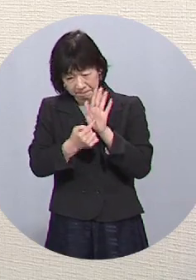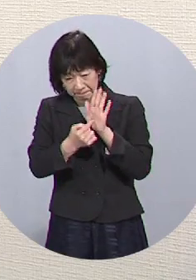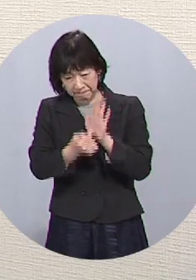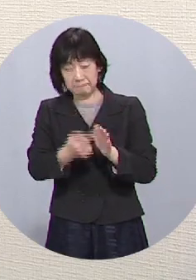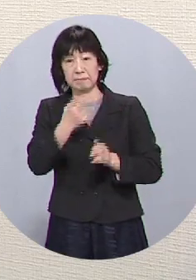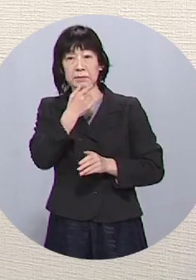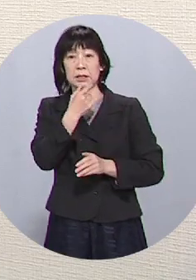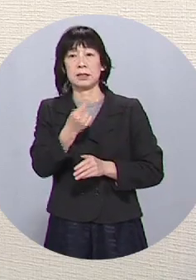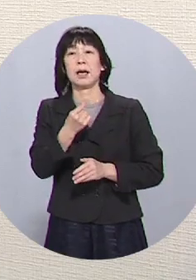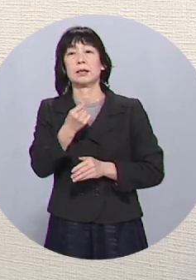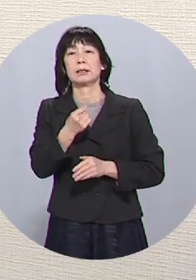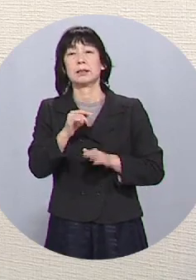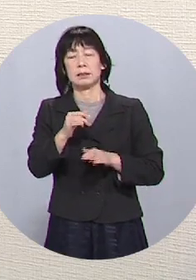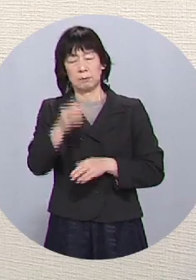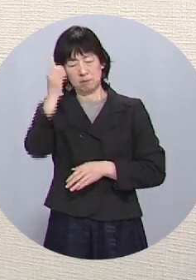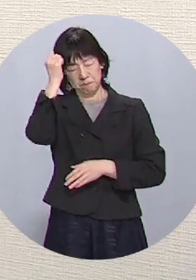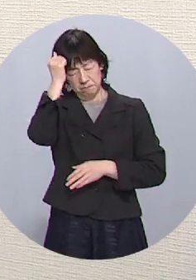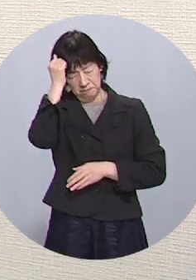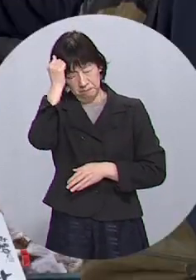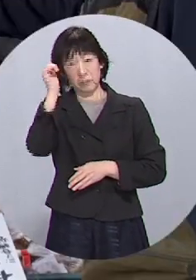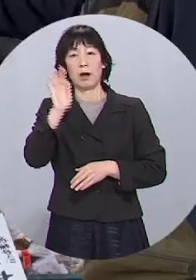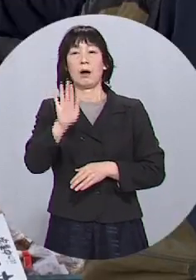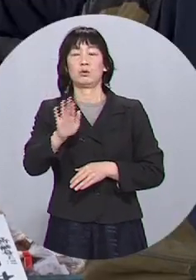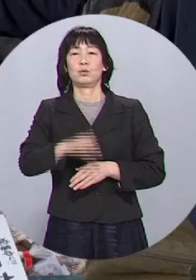ふうに今も感じています。